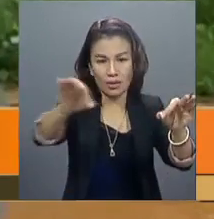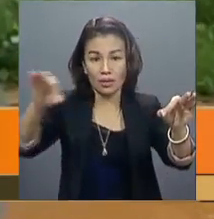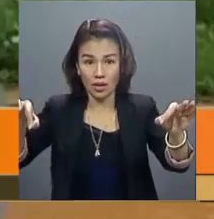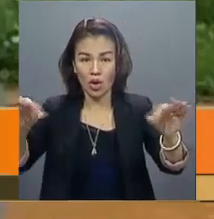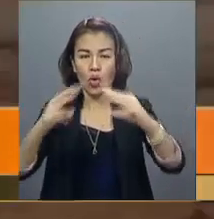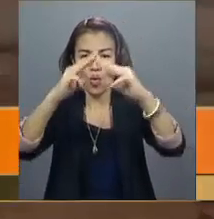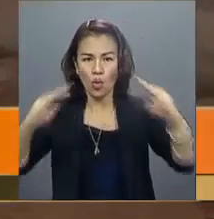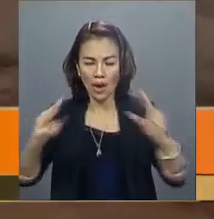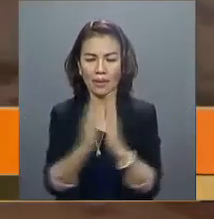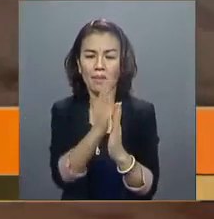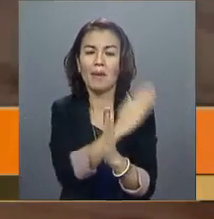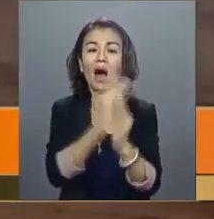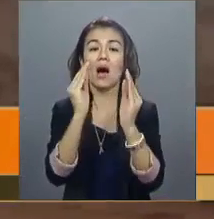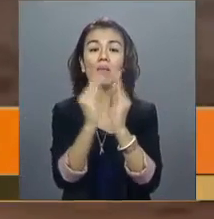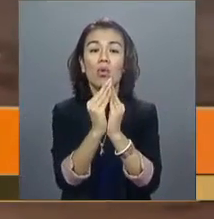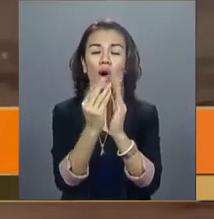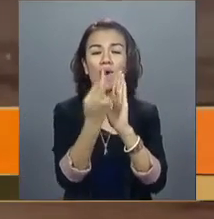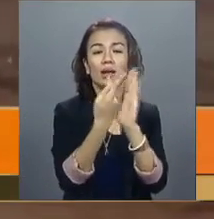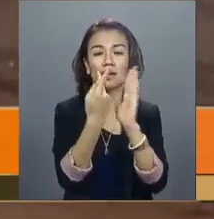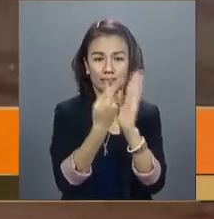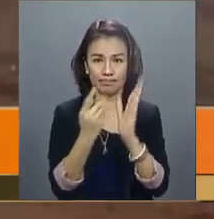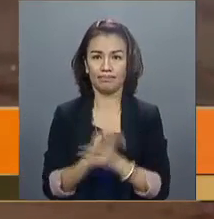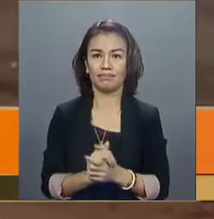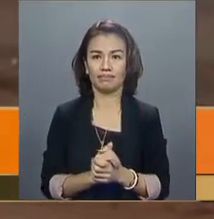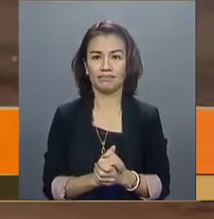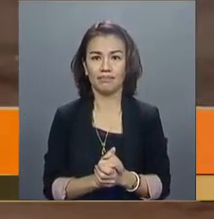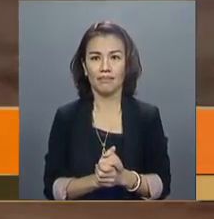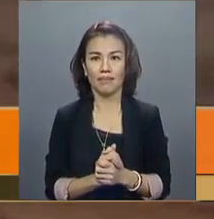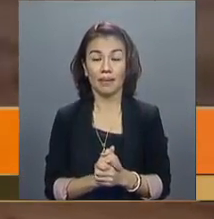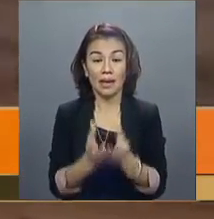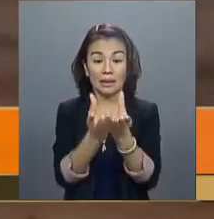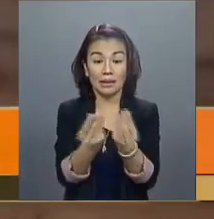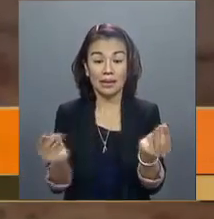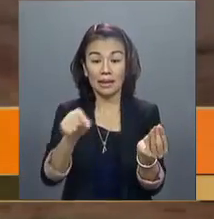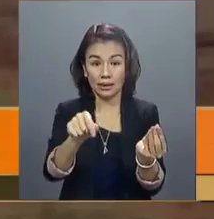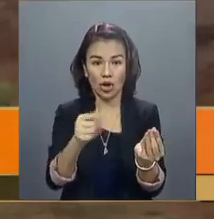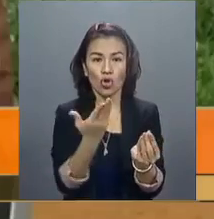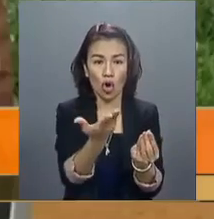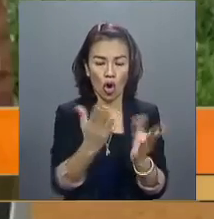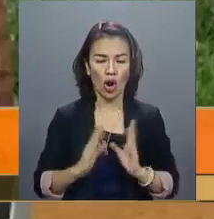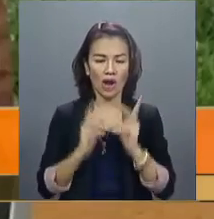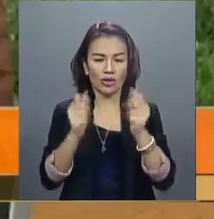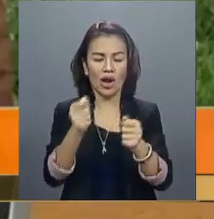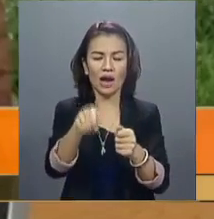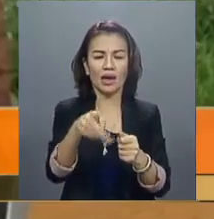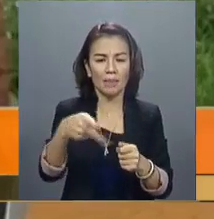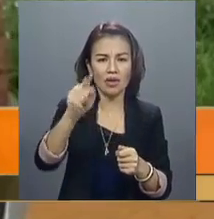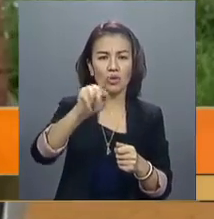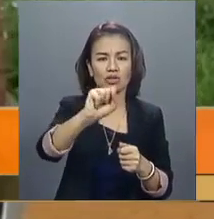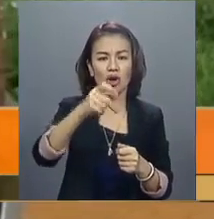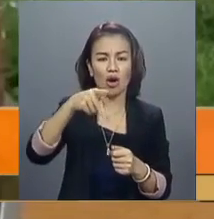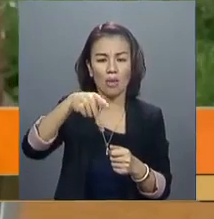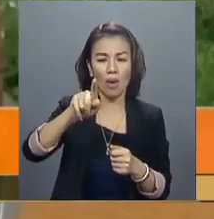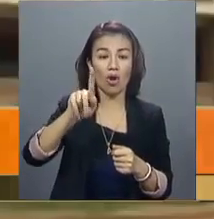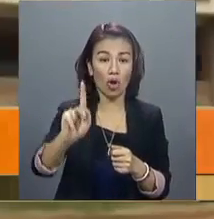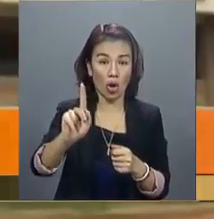ญาณสัมปันโนหรือว่าวัดป่าหลวงตาบัวซึ่งเป็นพื้นที่ที่มีการขออนุญาตใช้ประโยชน์ที่ดินส.ป.ก.ในการ